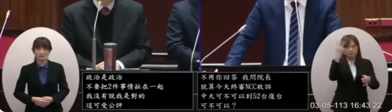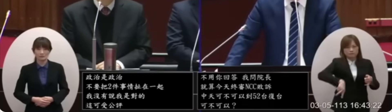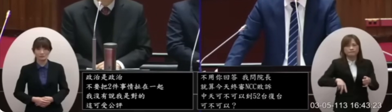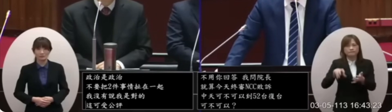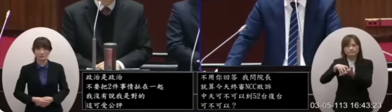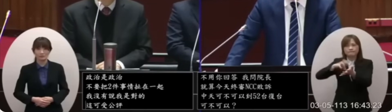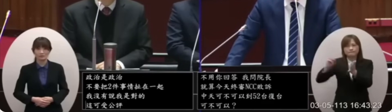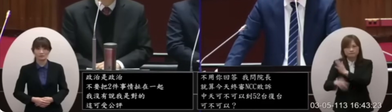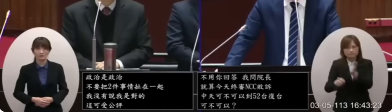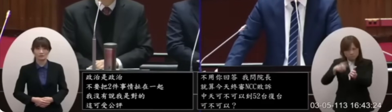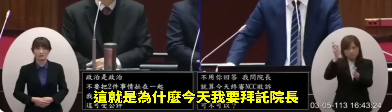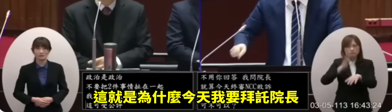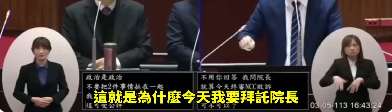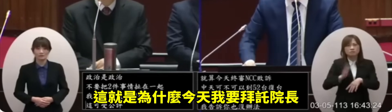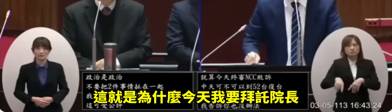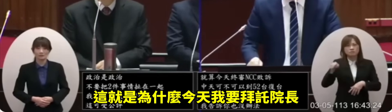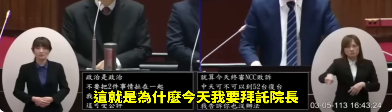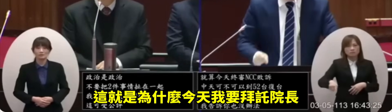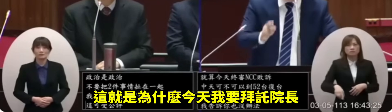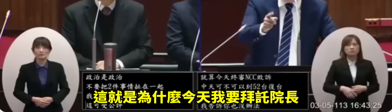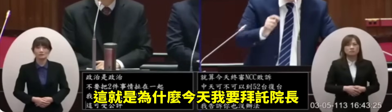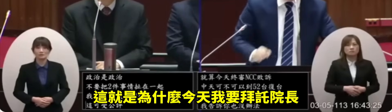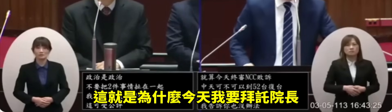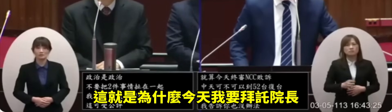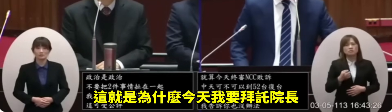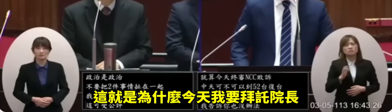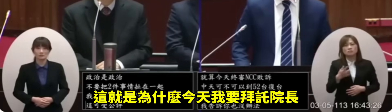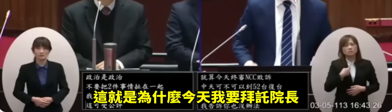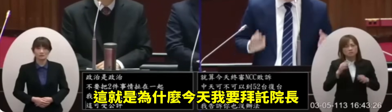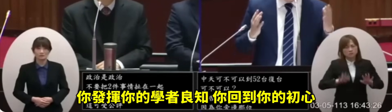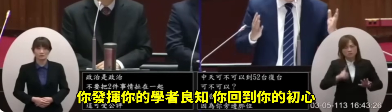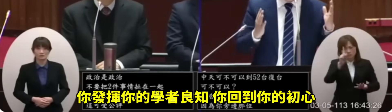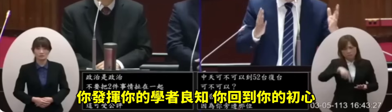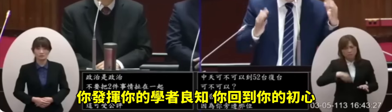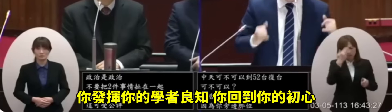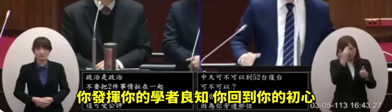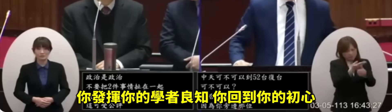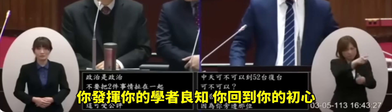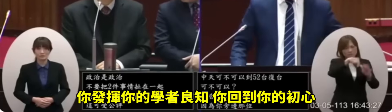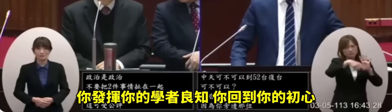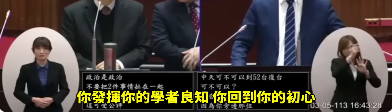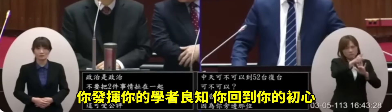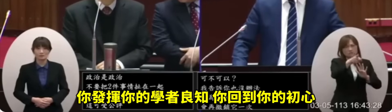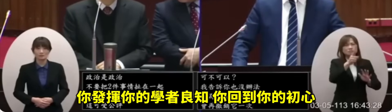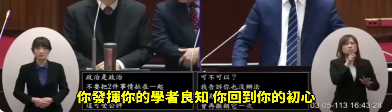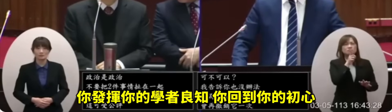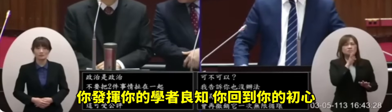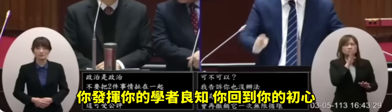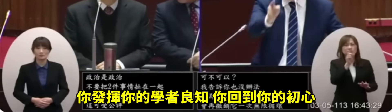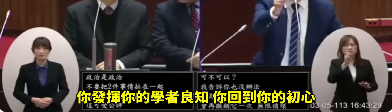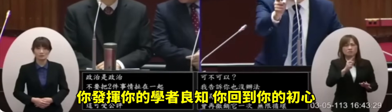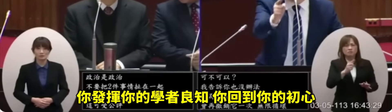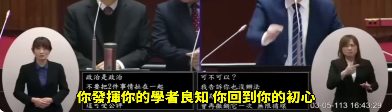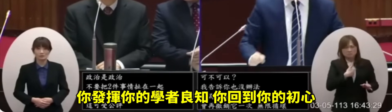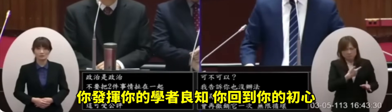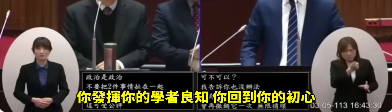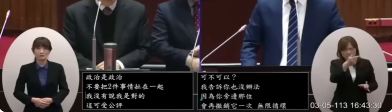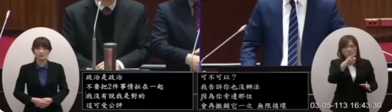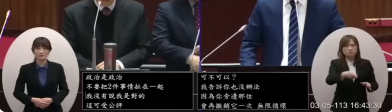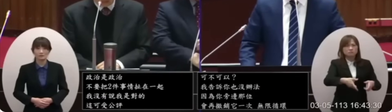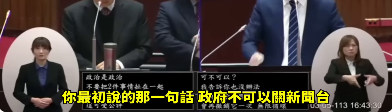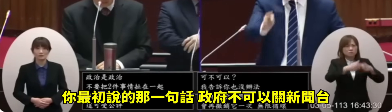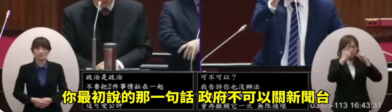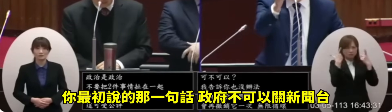环。这就是为什么今天我要拜托院长，你发挥你的学者良知，你回到你的初